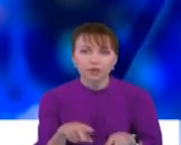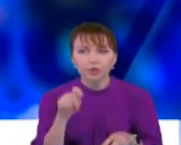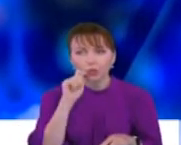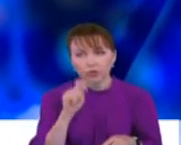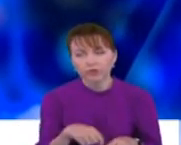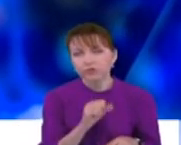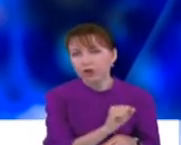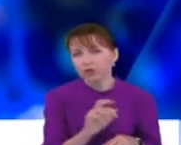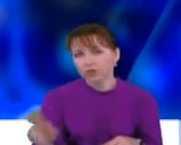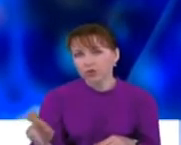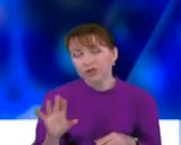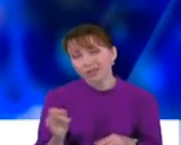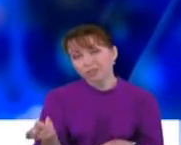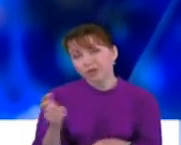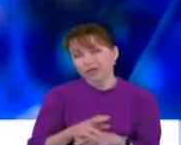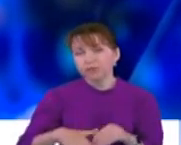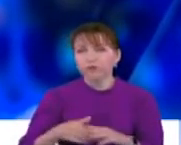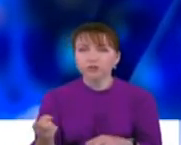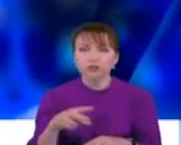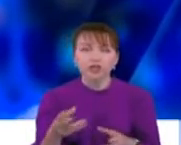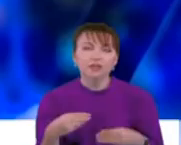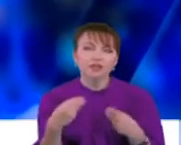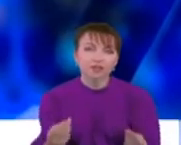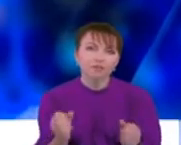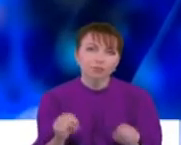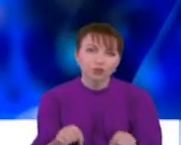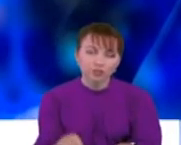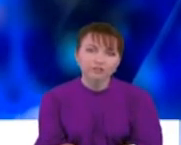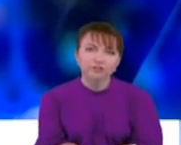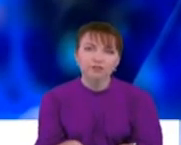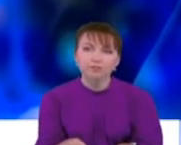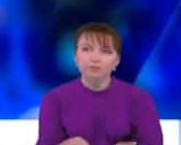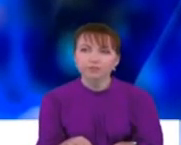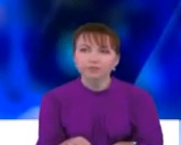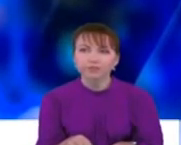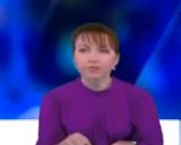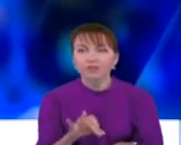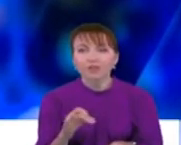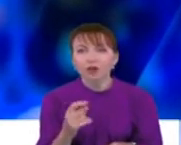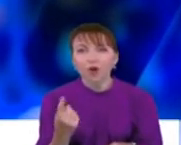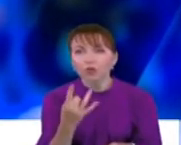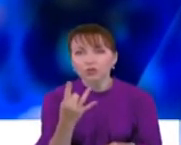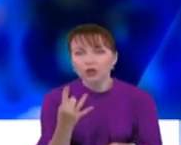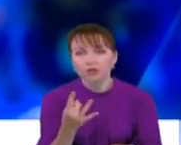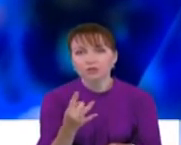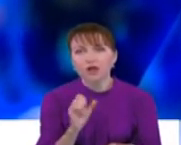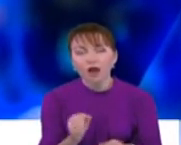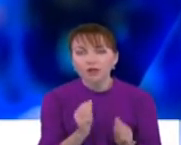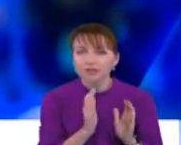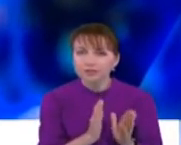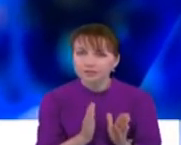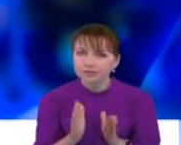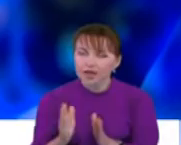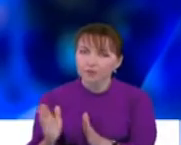Розібрались отада я і прихід професіоналів, який дасть можливість на не одночасово, а